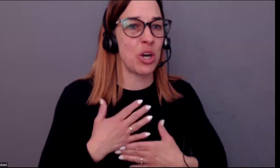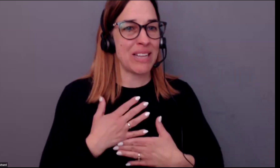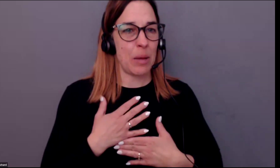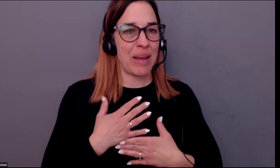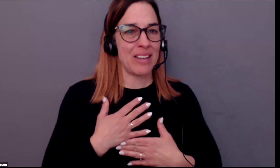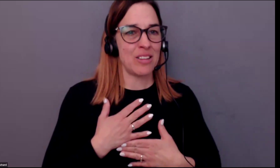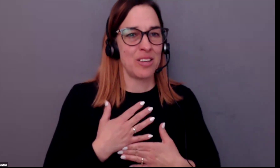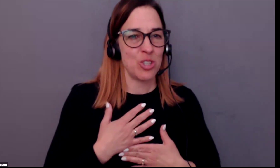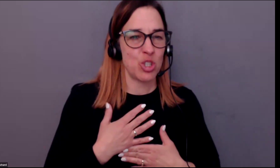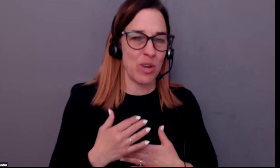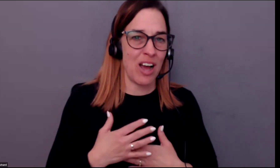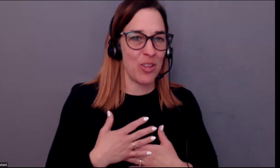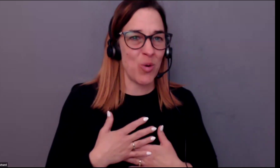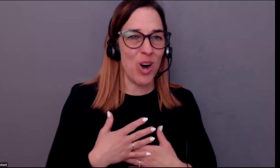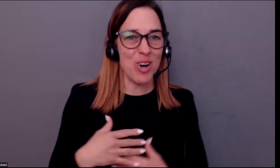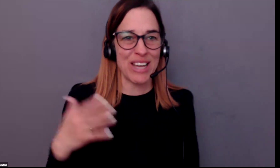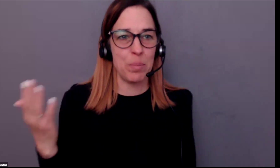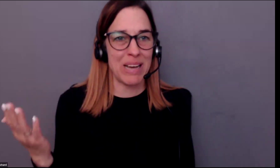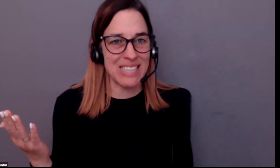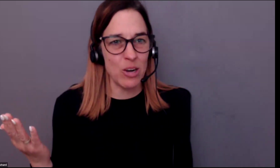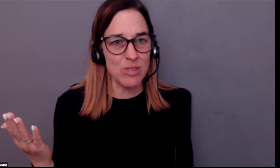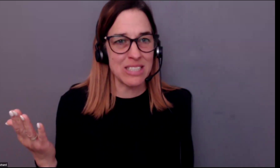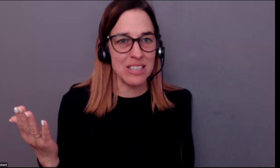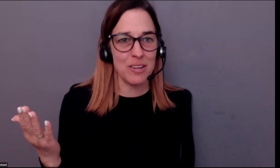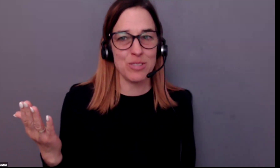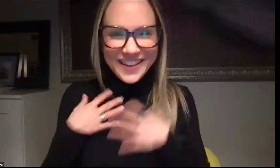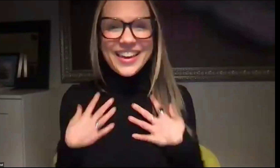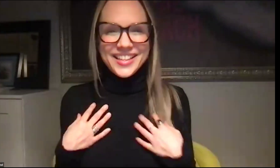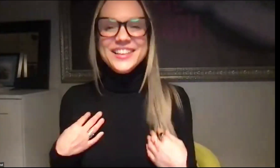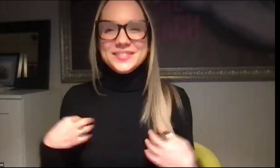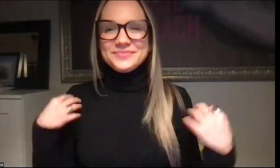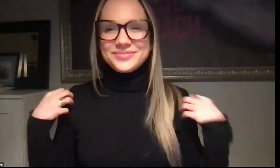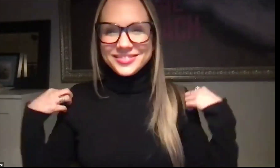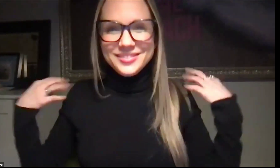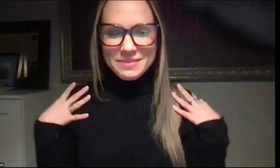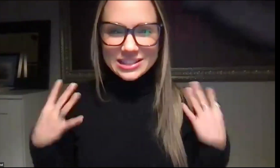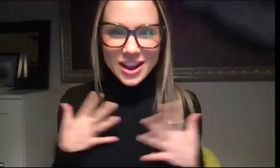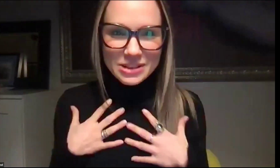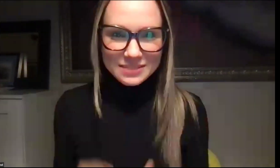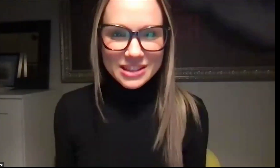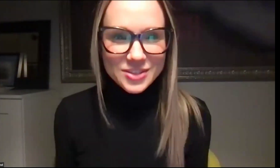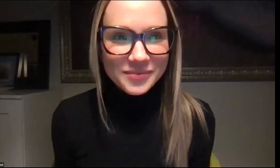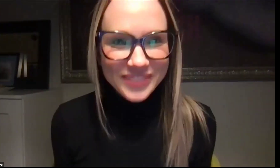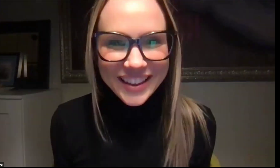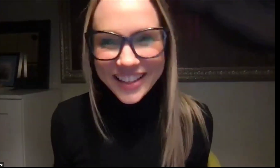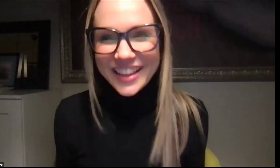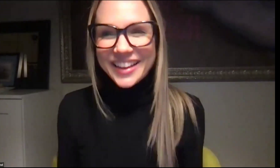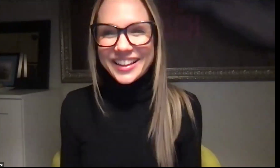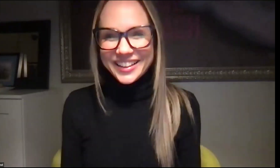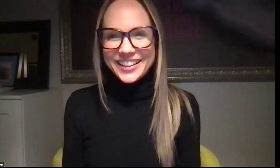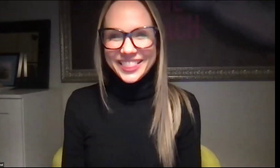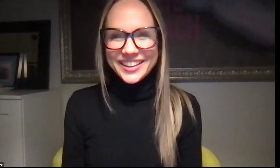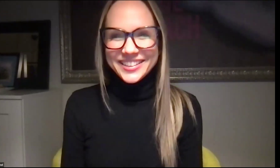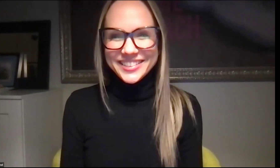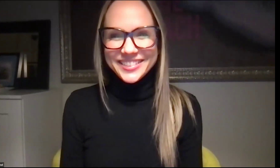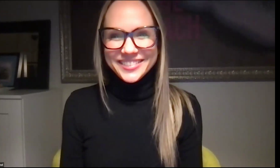Oui, c'est ça comme l'interprète. Je suis en noir. Et Pascal aussi. Vous avez un chandail noir. Oui, ma soeur, elle m'a dit de mettre Alors, du noir. ouais, c'est